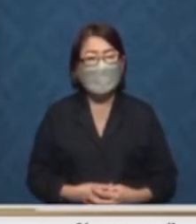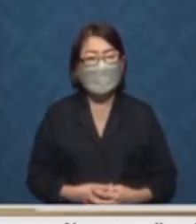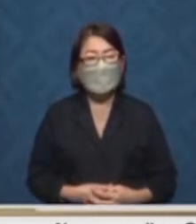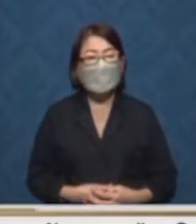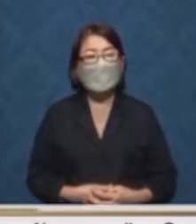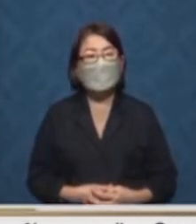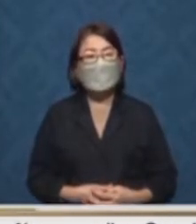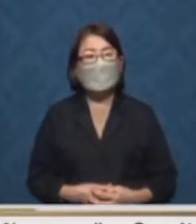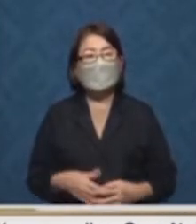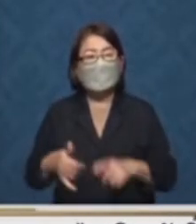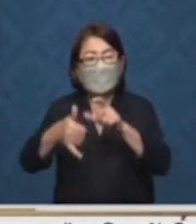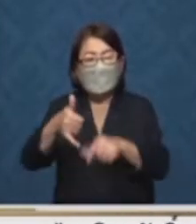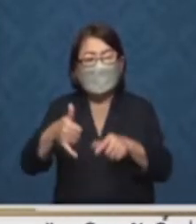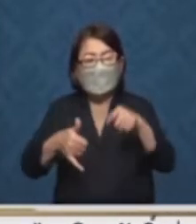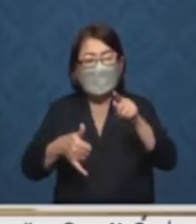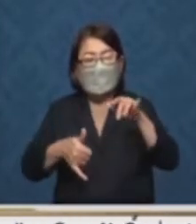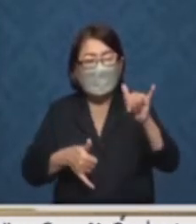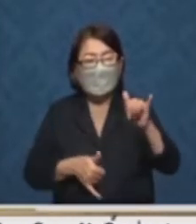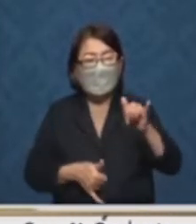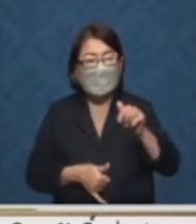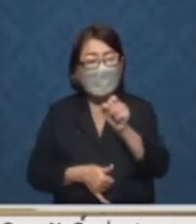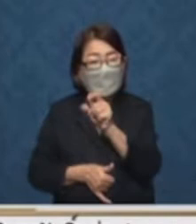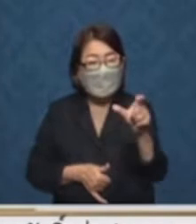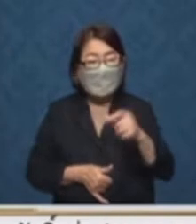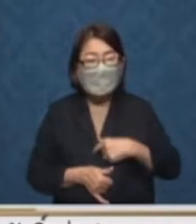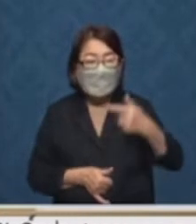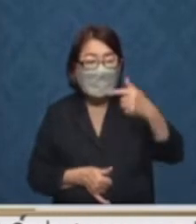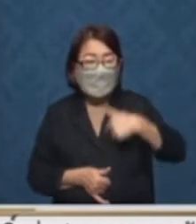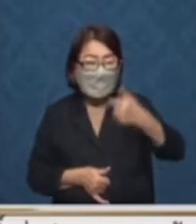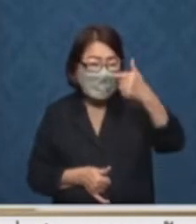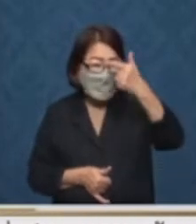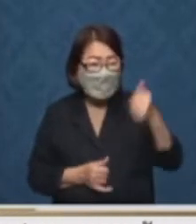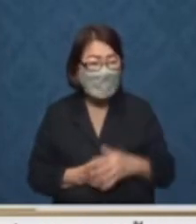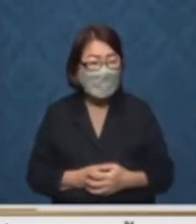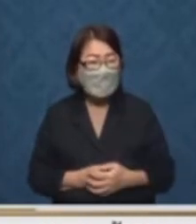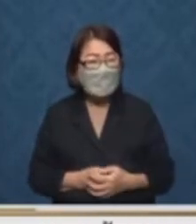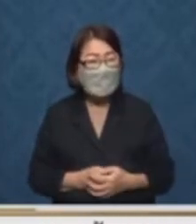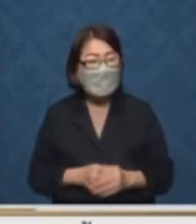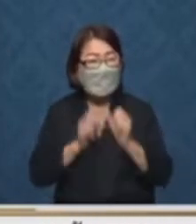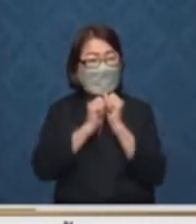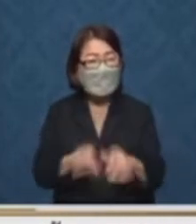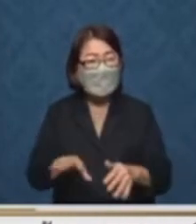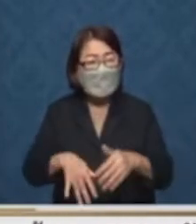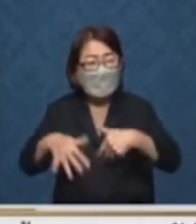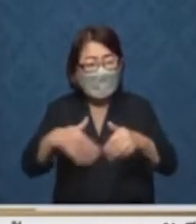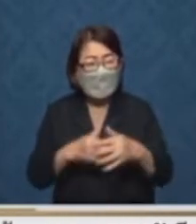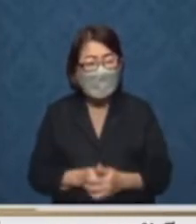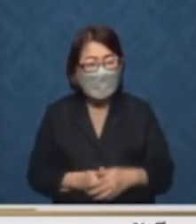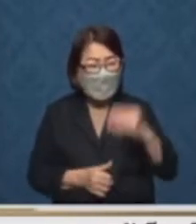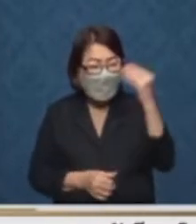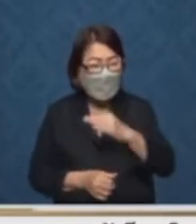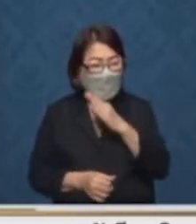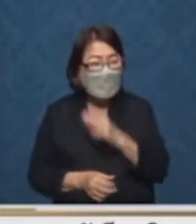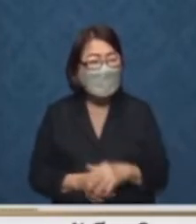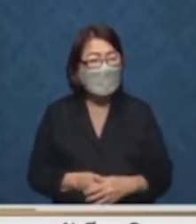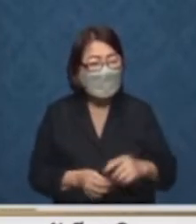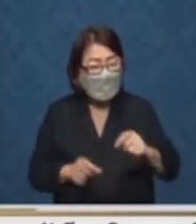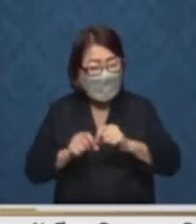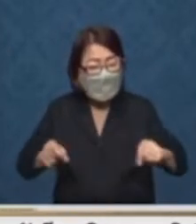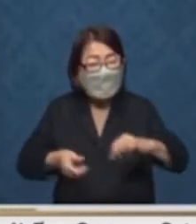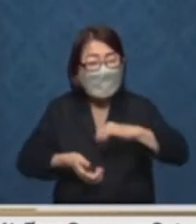ประยุทธ์เนี่ยใจดำทรยศประชาชนบังอาจทำ G2G เก๋ครับ